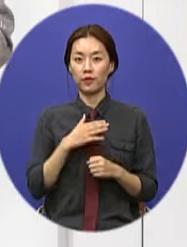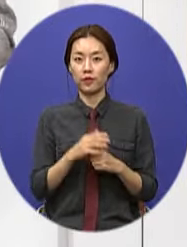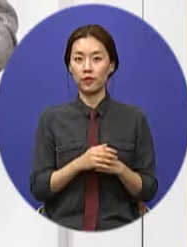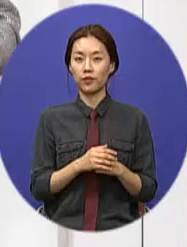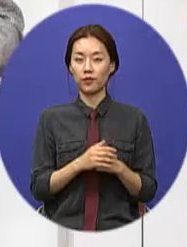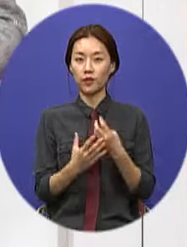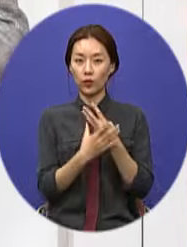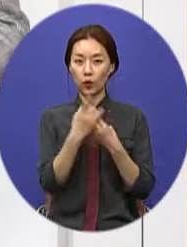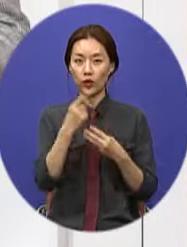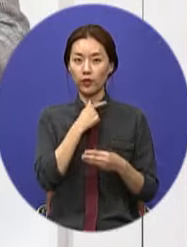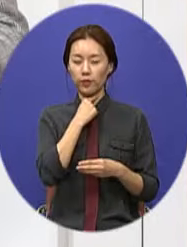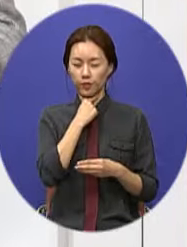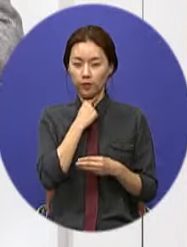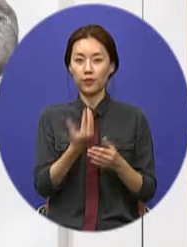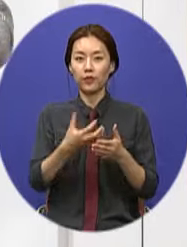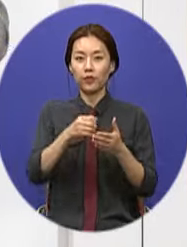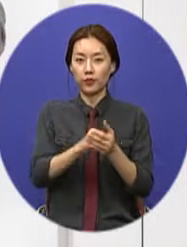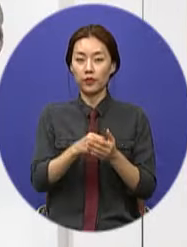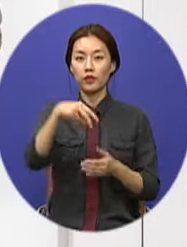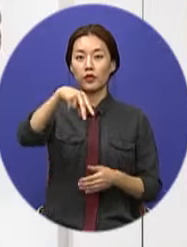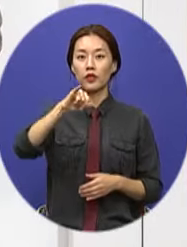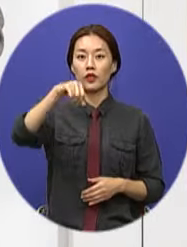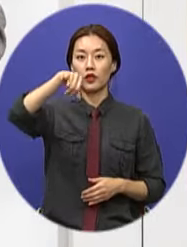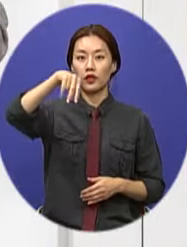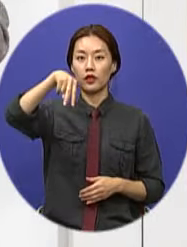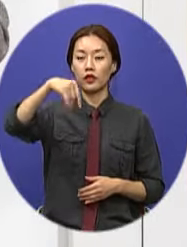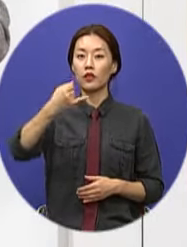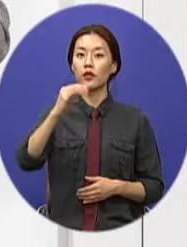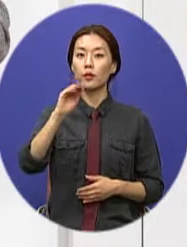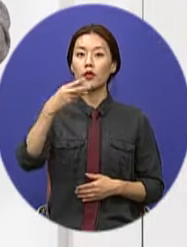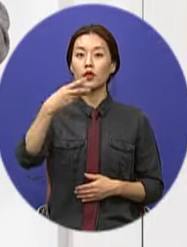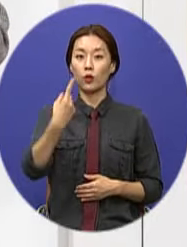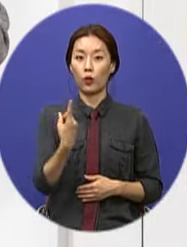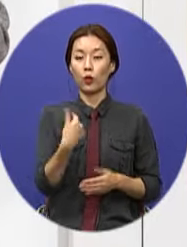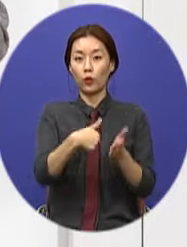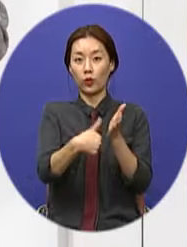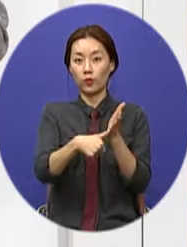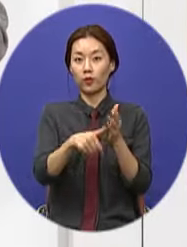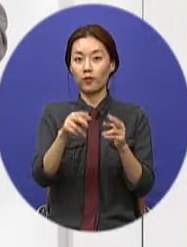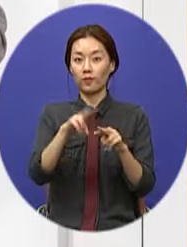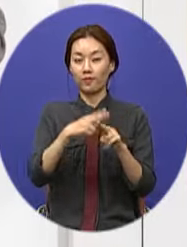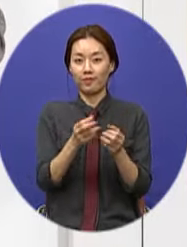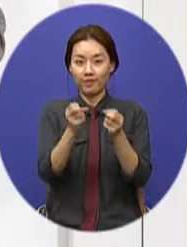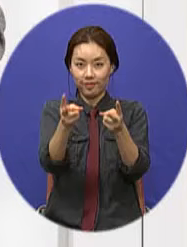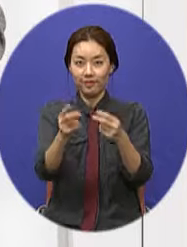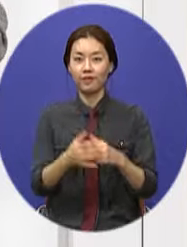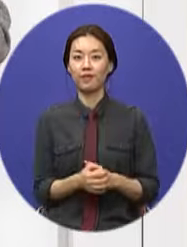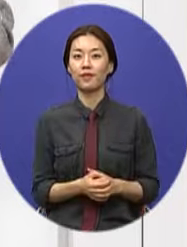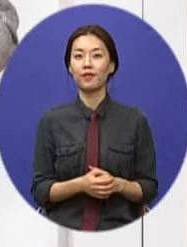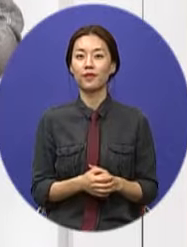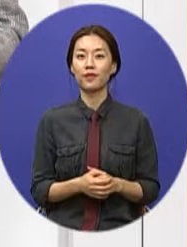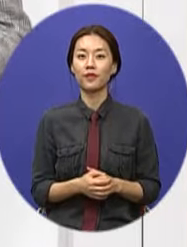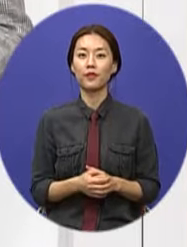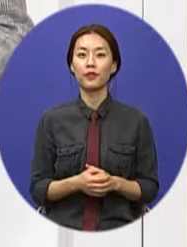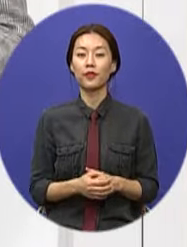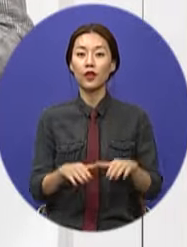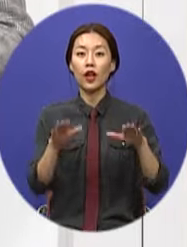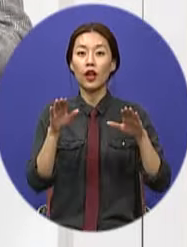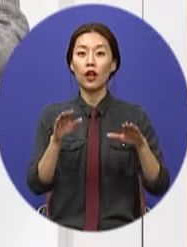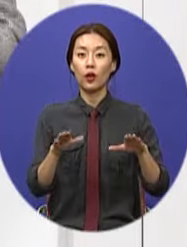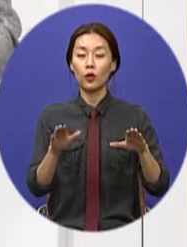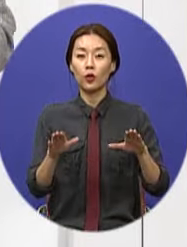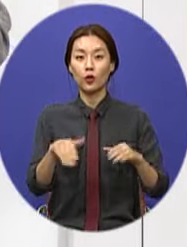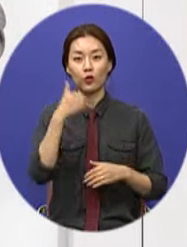영혼을 담아 개성공단에서 제조한 시스프로 공동 브랜드 상품을 댁으로 우송해 드리도록 하겠습니다. 네. 자, 오늘